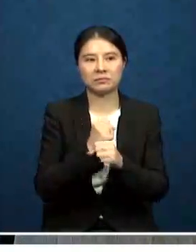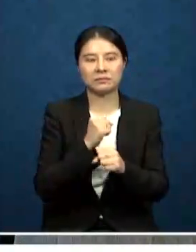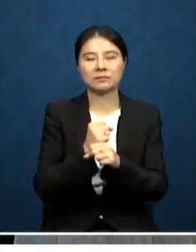ครับ